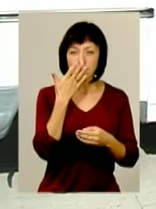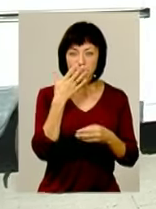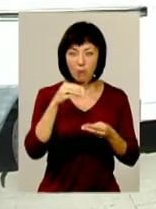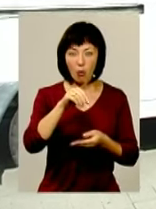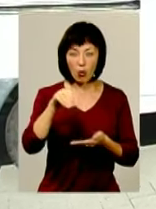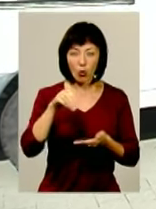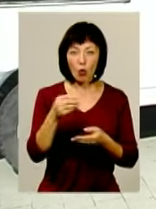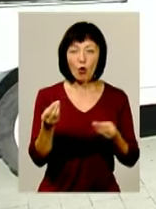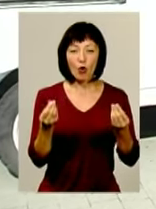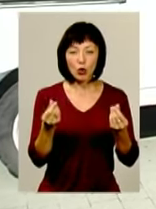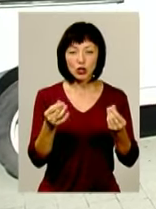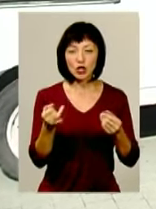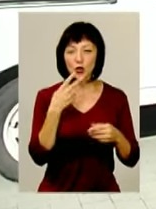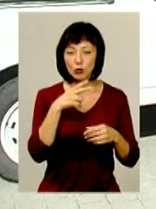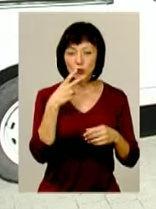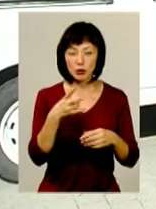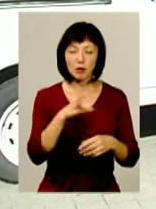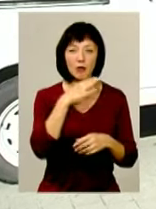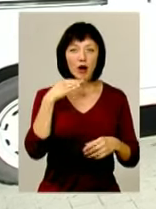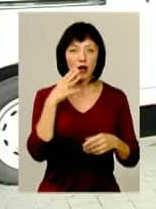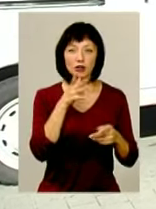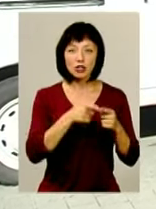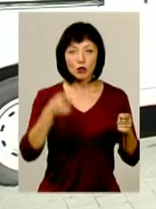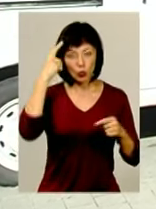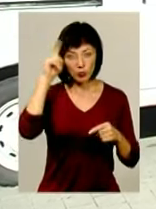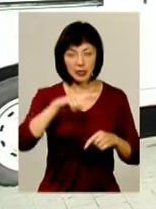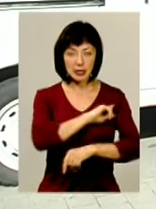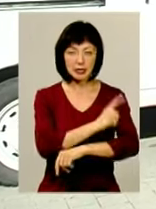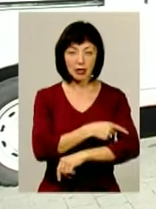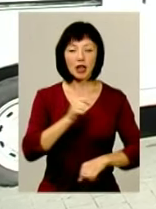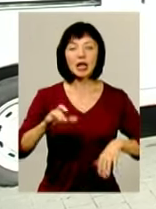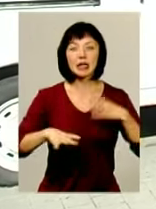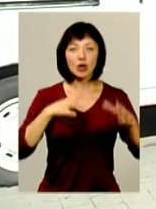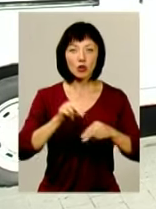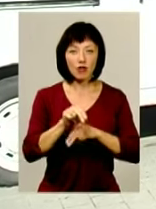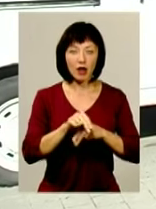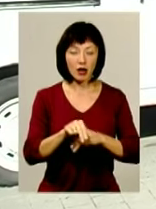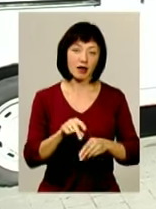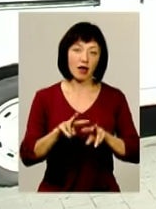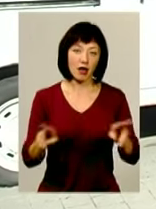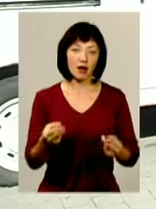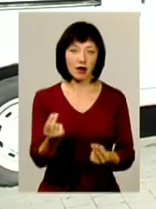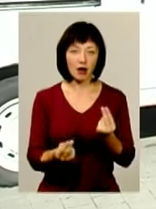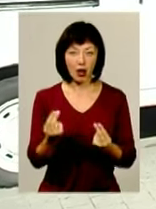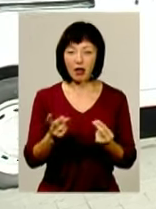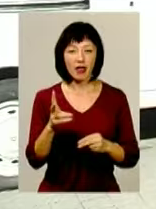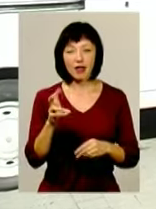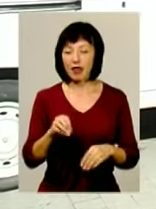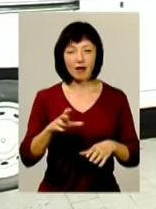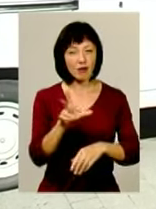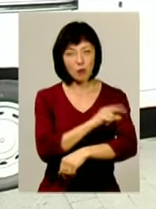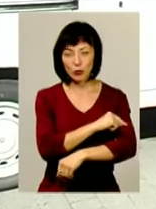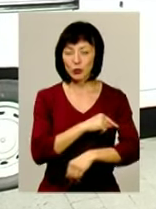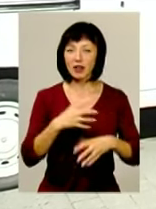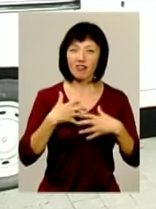щоб виховати службового собаку, потрібно багато часу, вміння та сил. Втім, тренування відбувається у формі гри. Тож, зовсім не вимотують ані